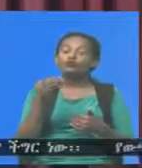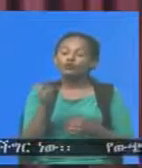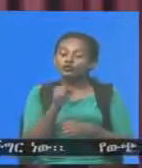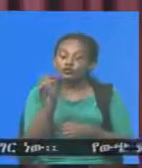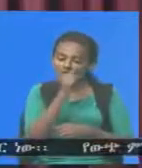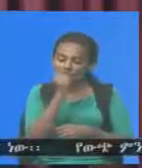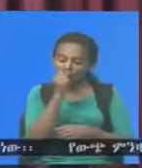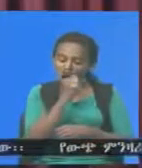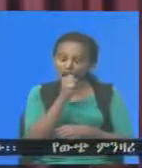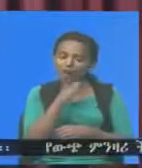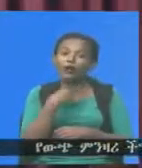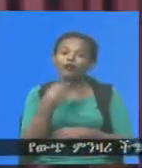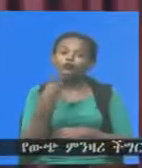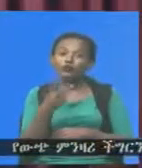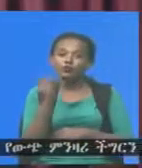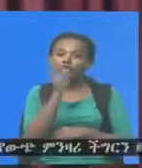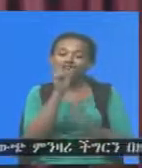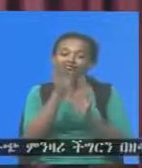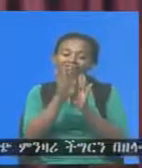ሁሉ